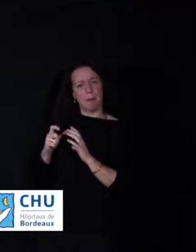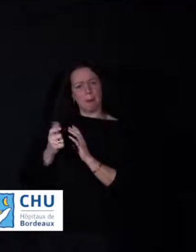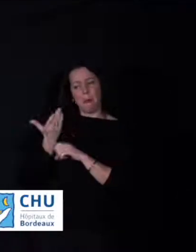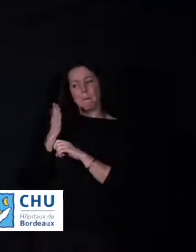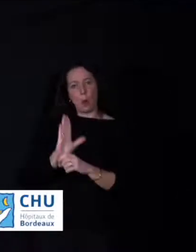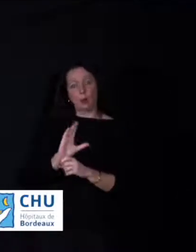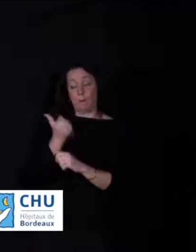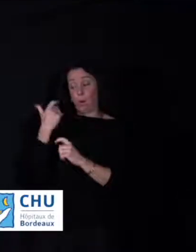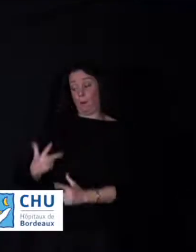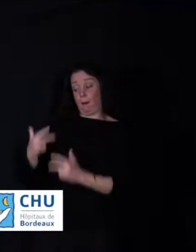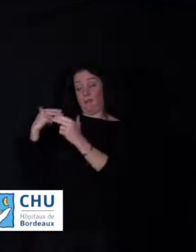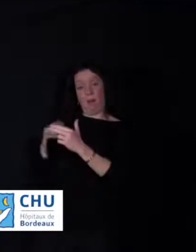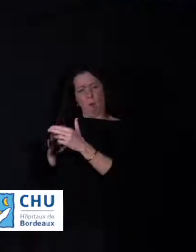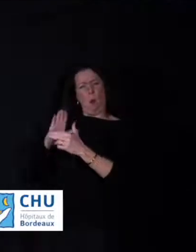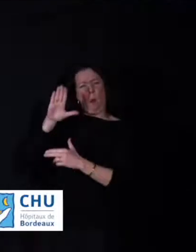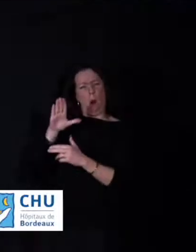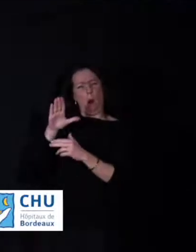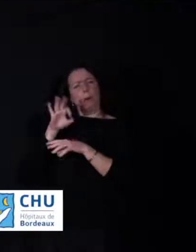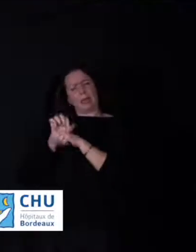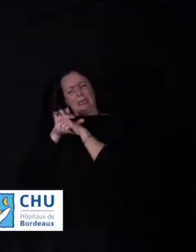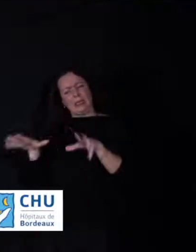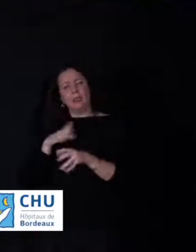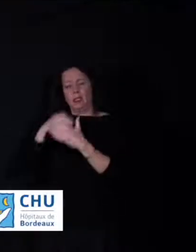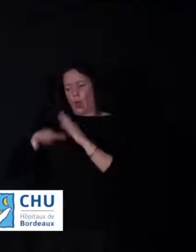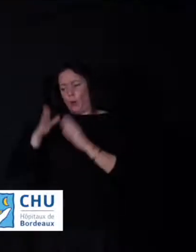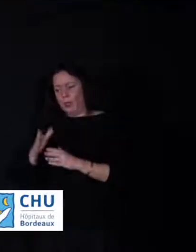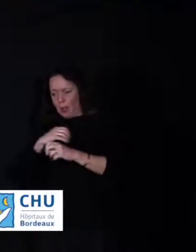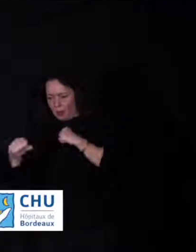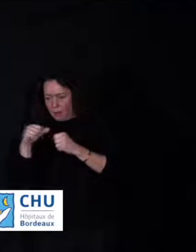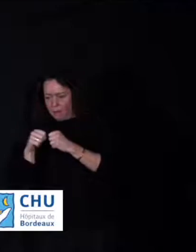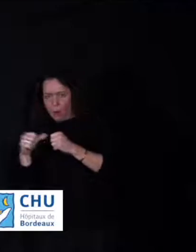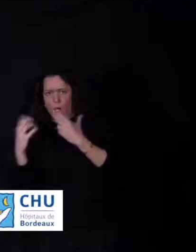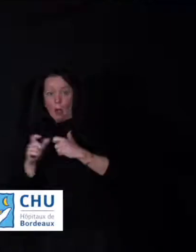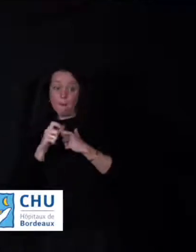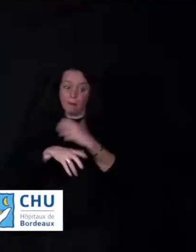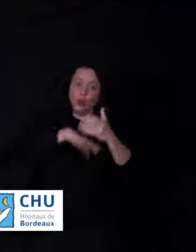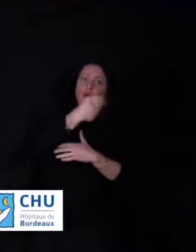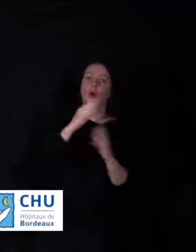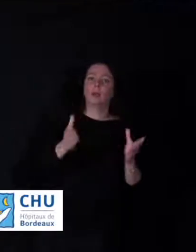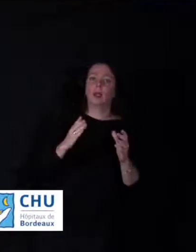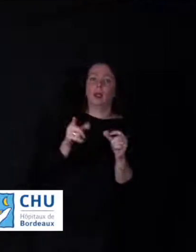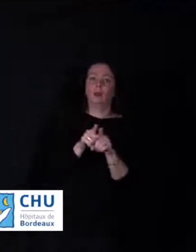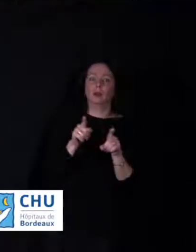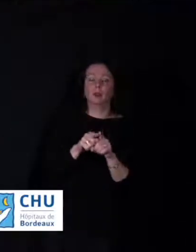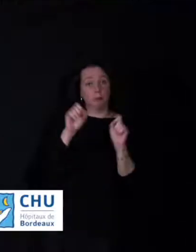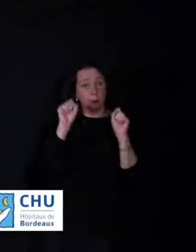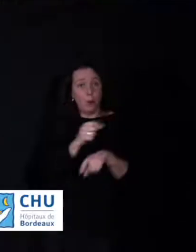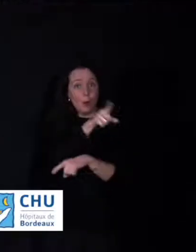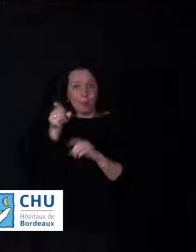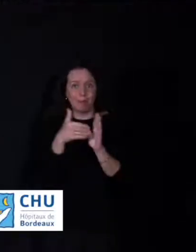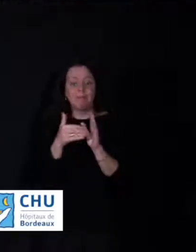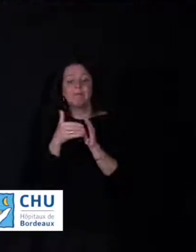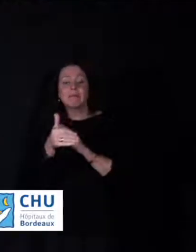la première vague Covid, nos actions à l'hôpital, en dehors de l'hôpital. Et vous pouvez éventuellement, encore pour quelques